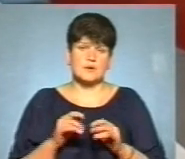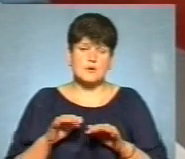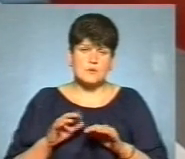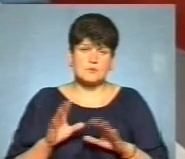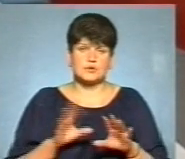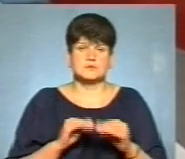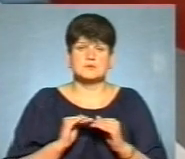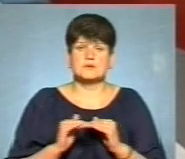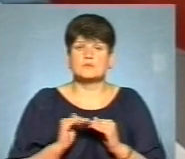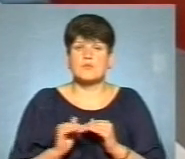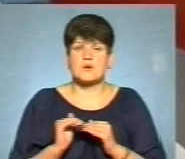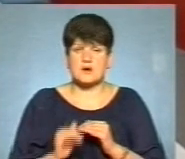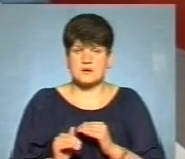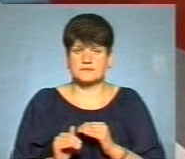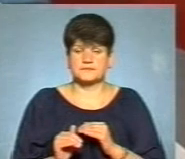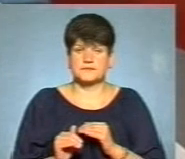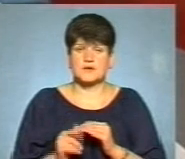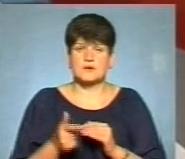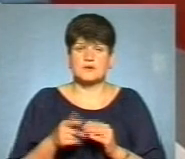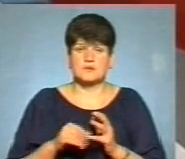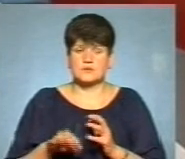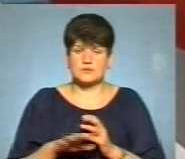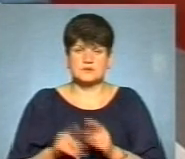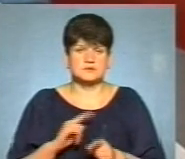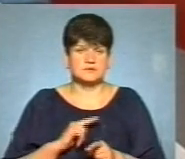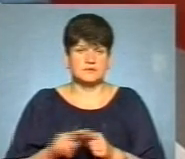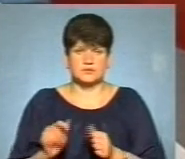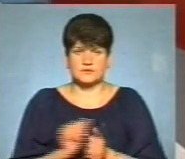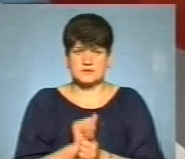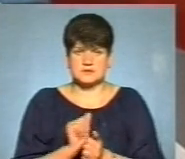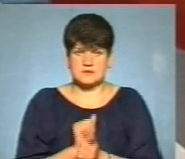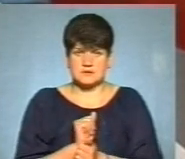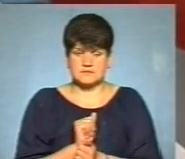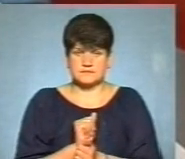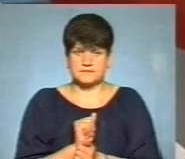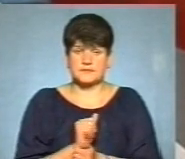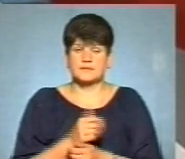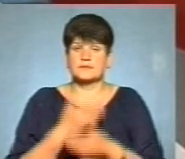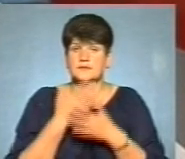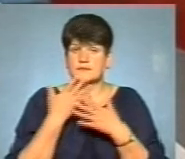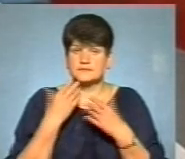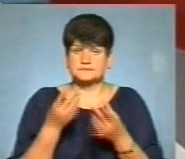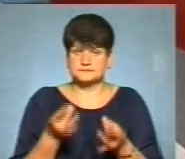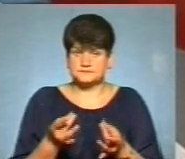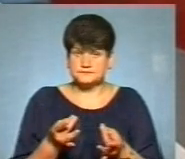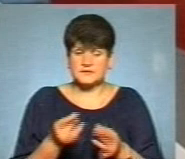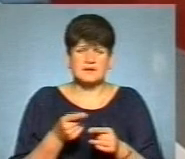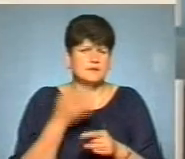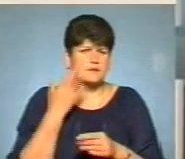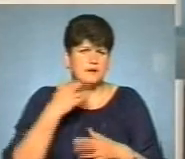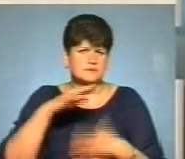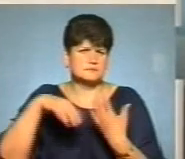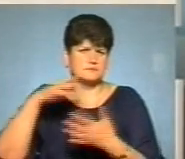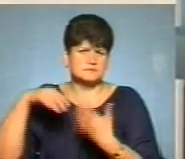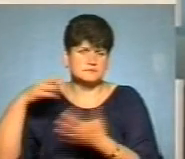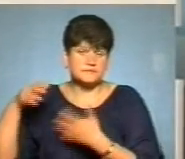незахищених полях, ґрунт швиденько висихає при відсутності вологи, і він дуже легко розвіюється. І ось